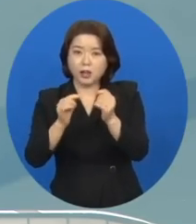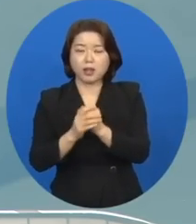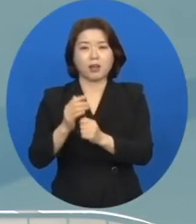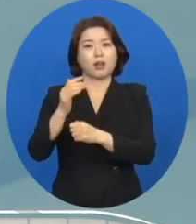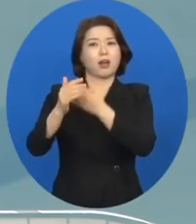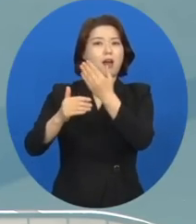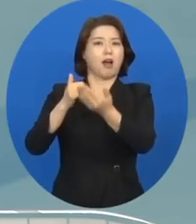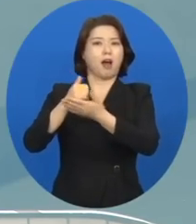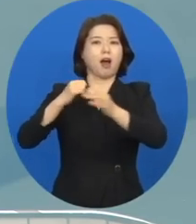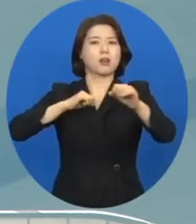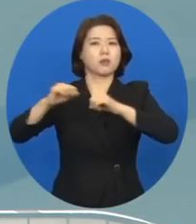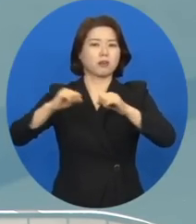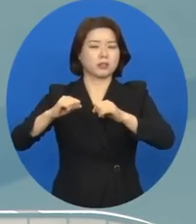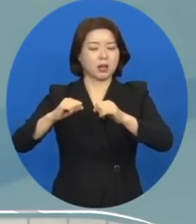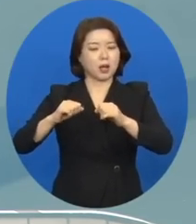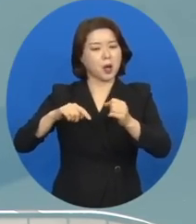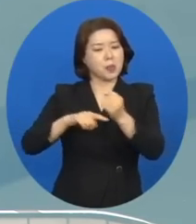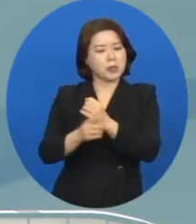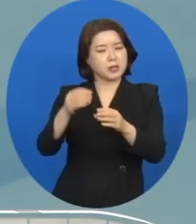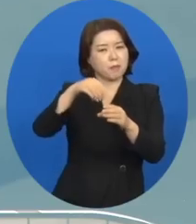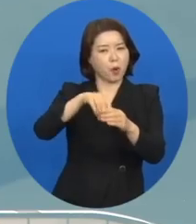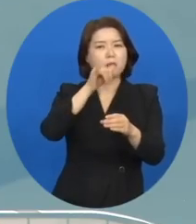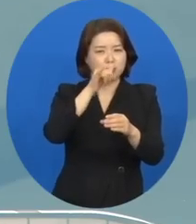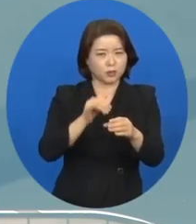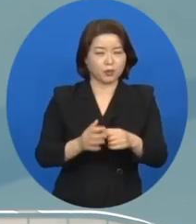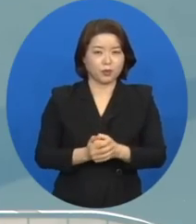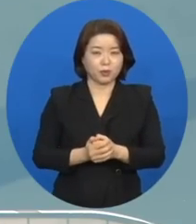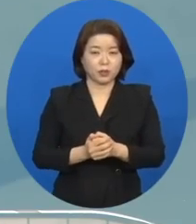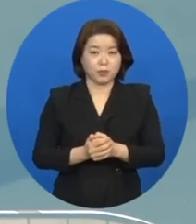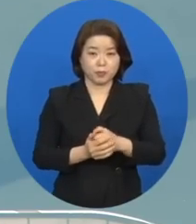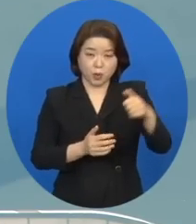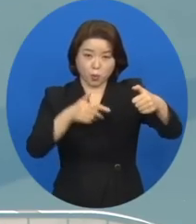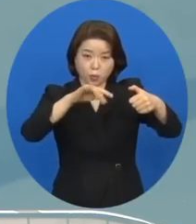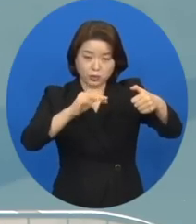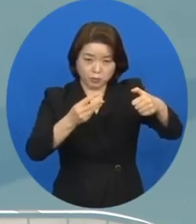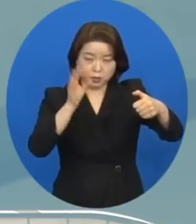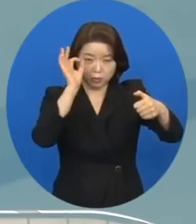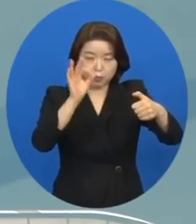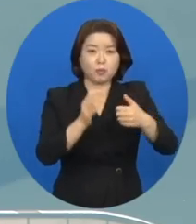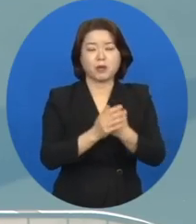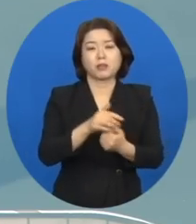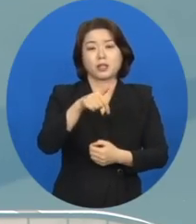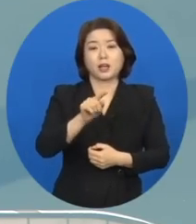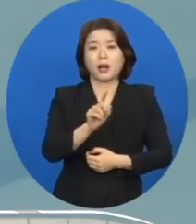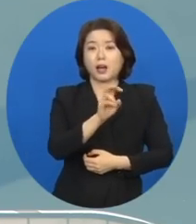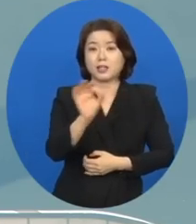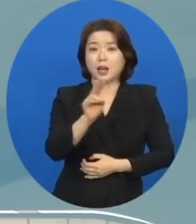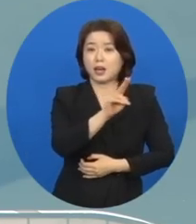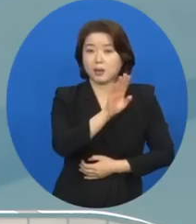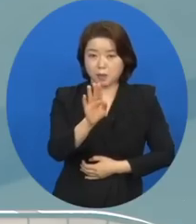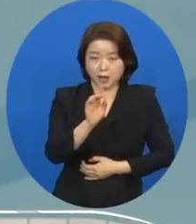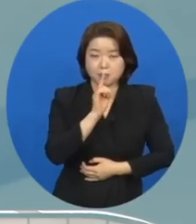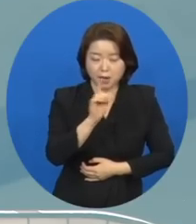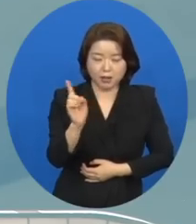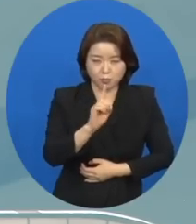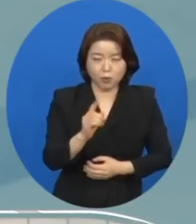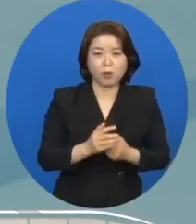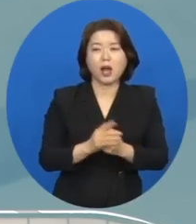하나님의 역사가 그 안에 담겨 있어요. 예를 들어서 50절에 보면 가야바가 이런 말을 했어요. 한 사람을 위하여서